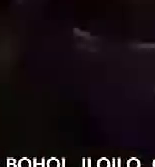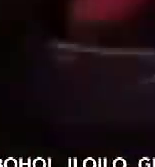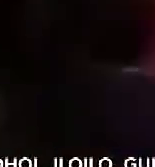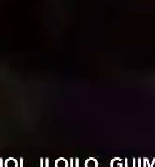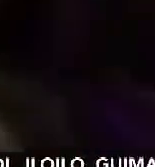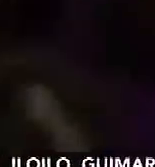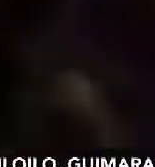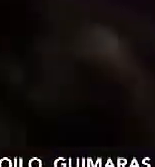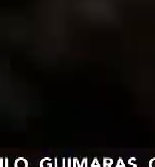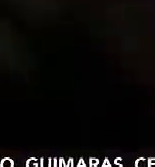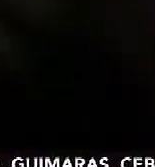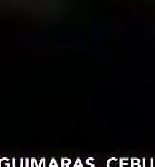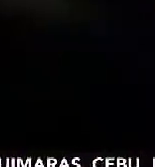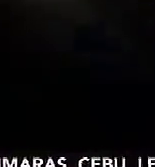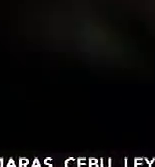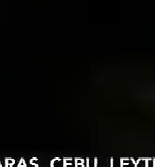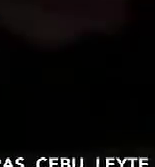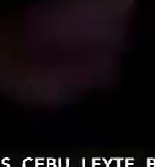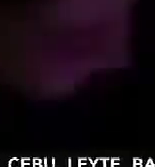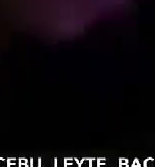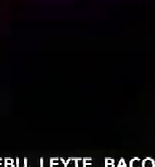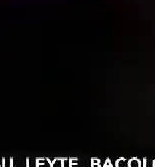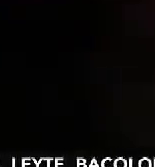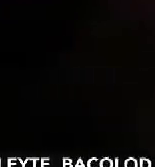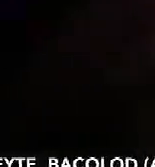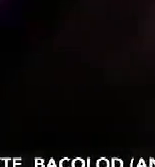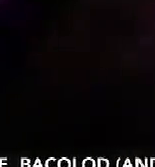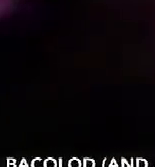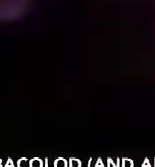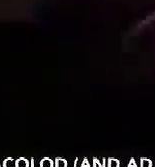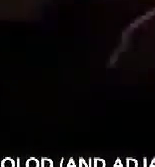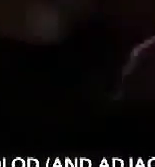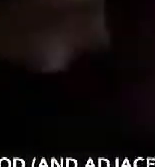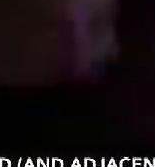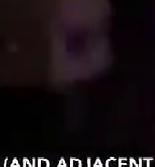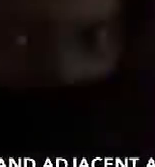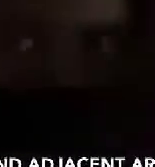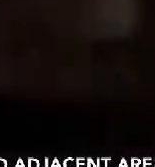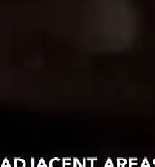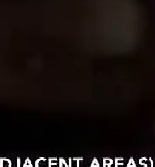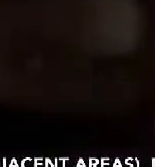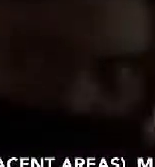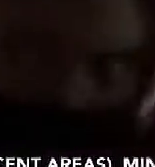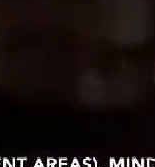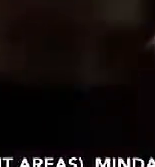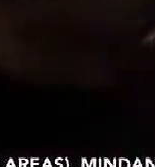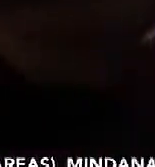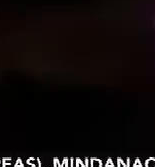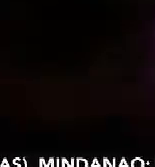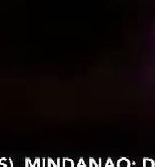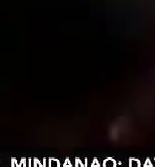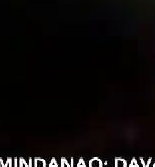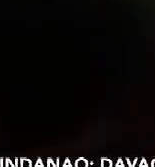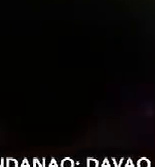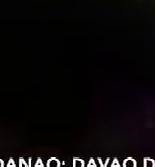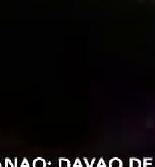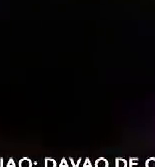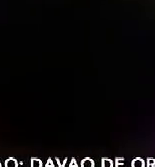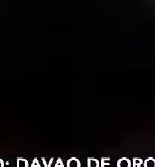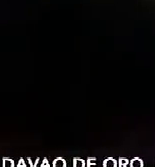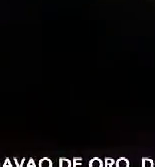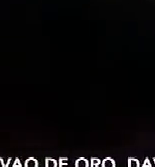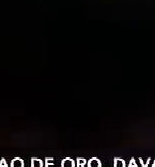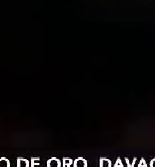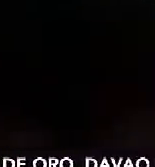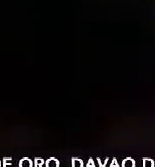Vice President Lenny Robredo at Senator Kiko Pangilinan para nga dito sa meeting niya natin. Sa mga oras ito na dito tayo sa Makati